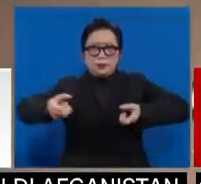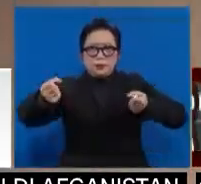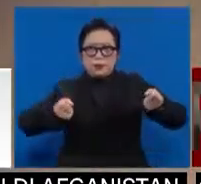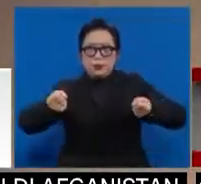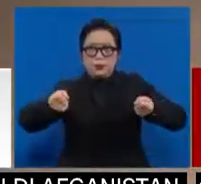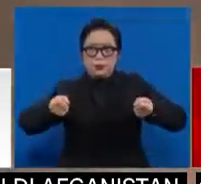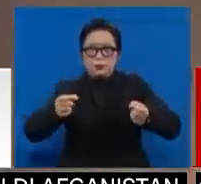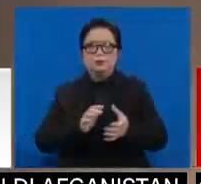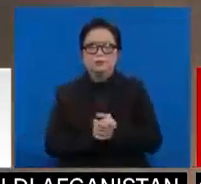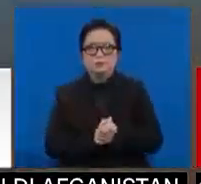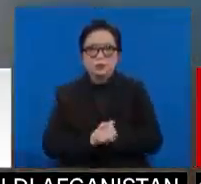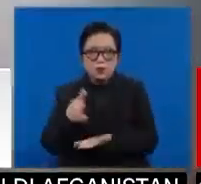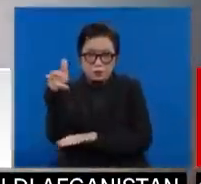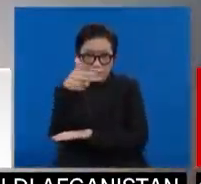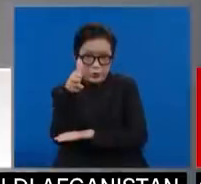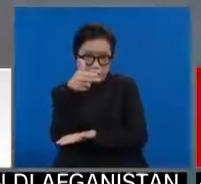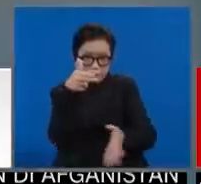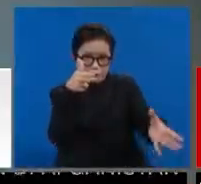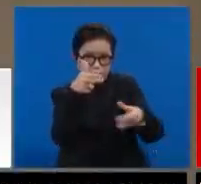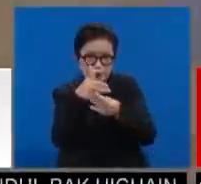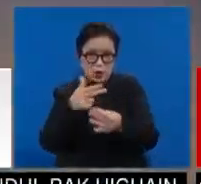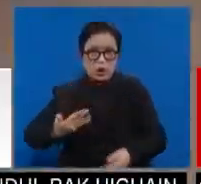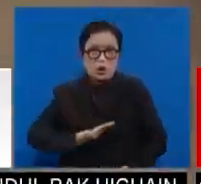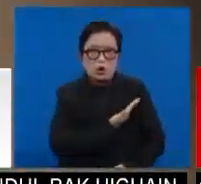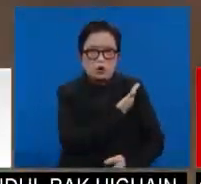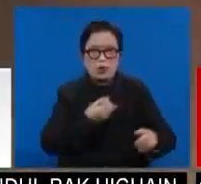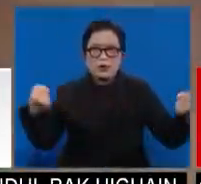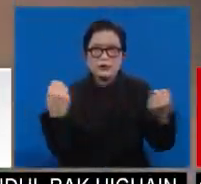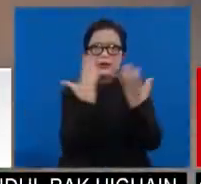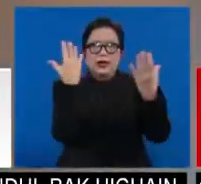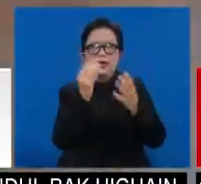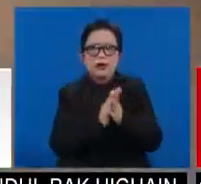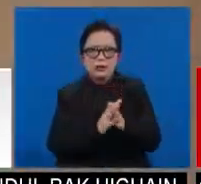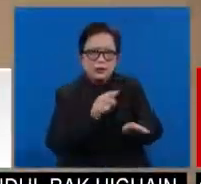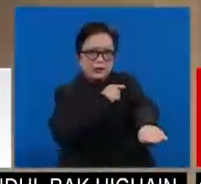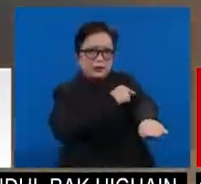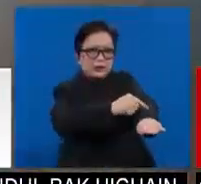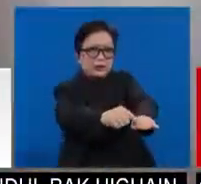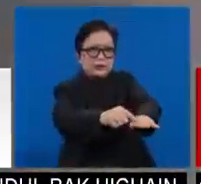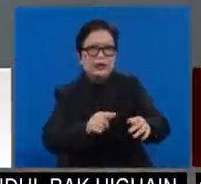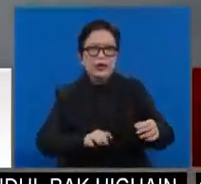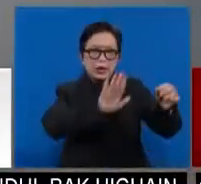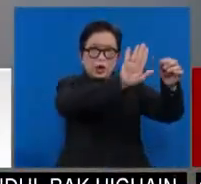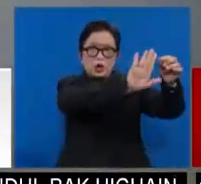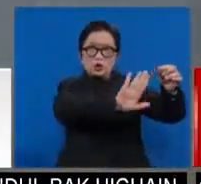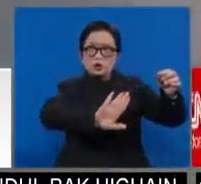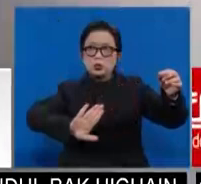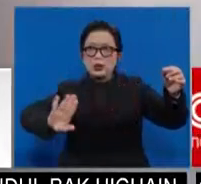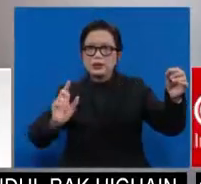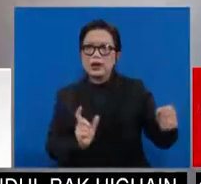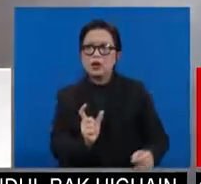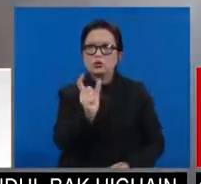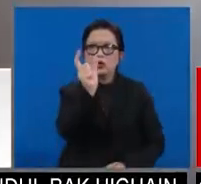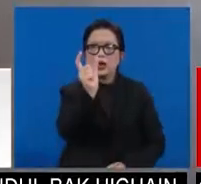Video amatir warga merekam kondisi para korban kecelakaan tunggal di pinggir jalan lintas Sumatera Berangir Labuan Batu Utara, Sumatera Utara,